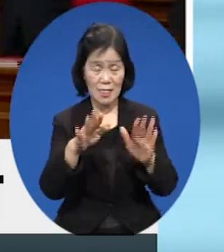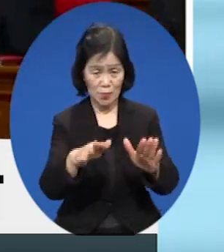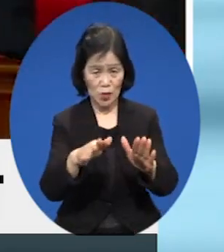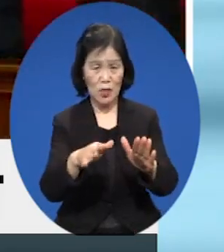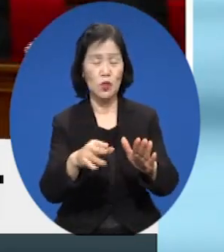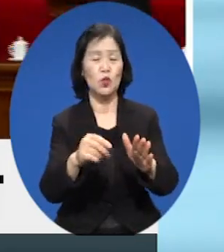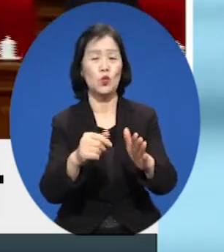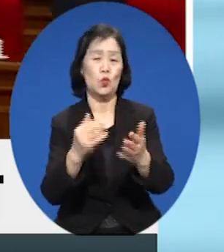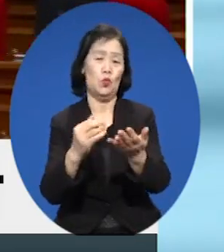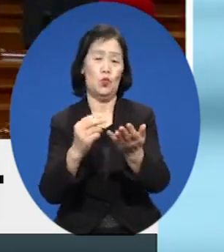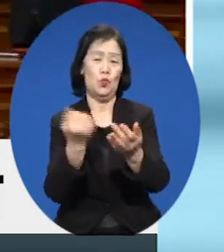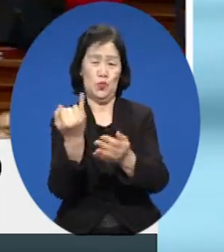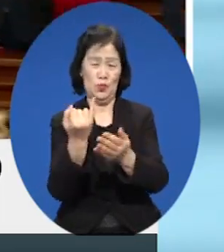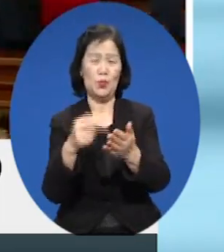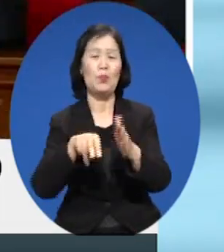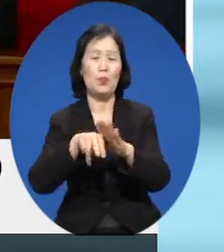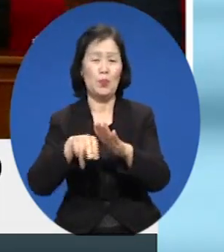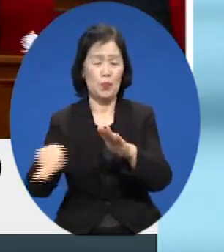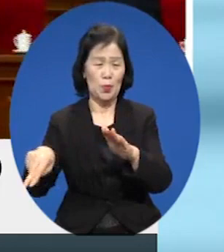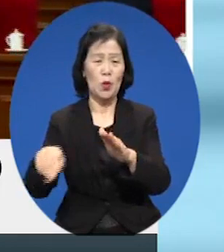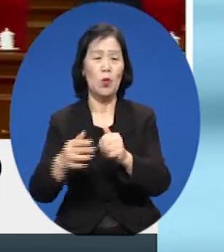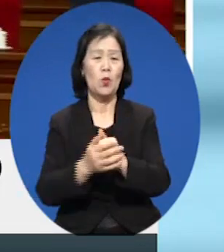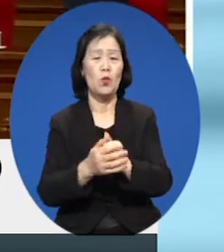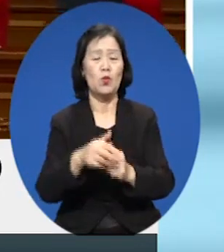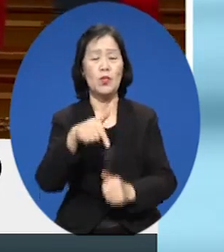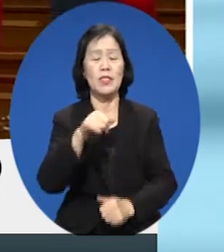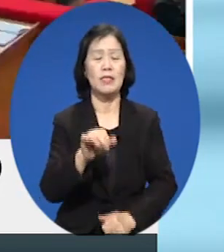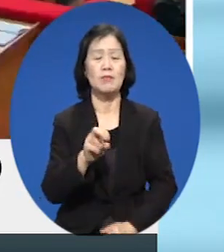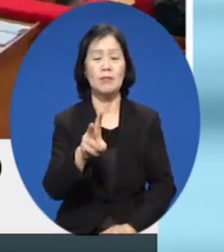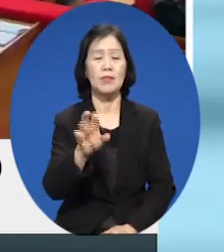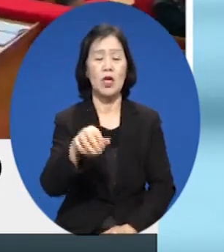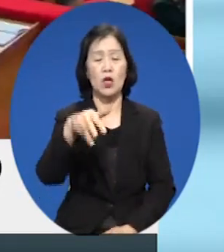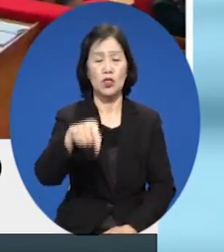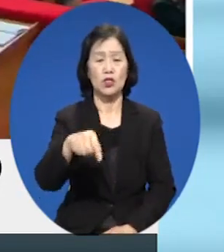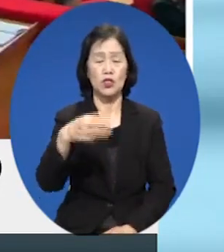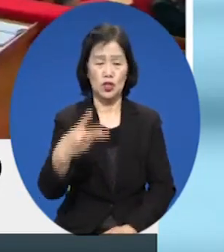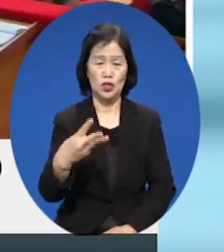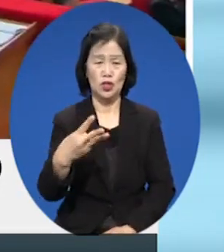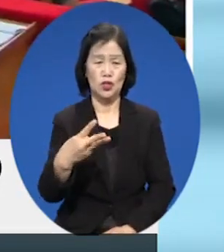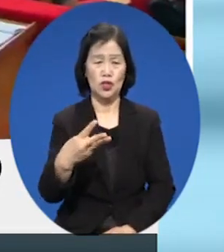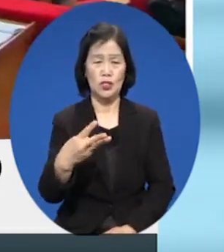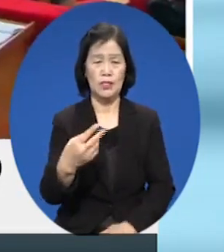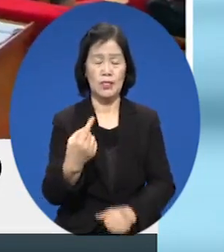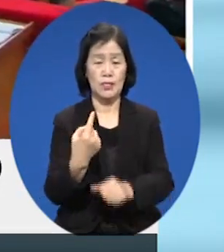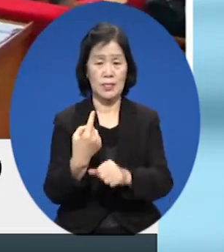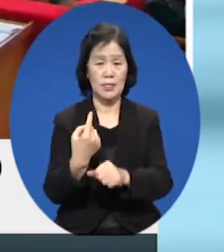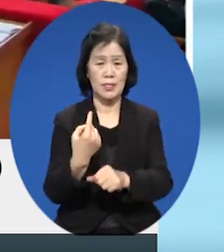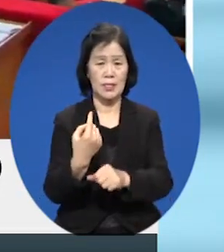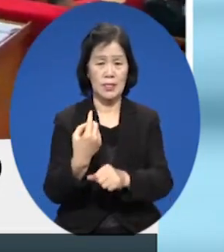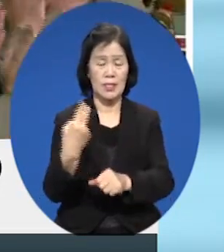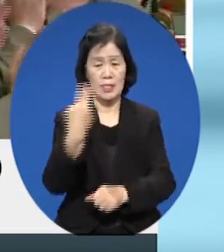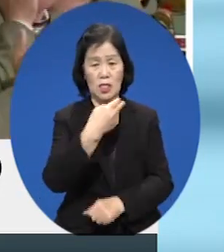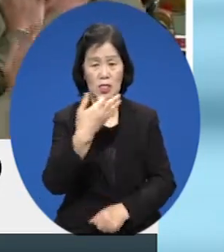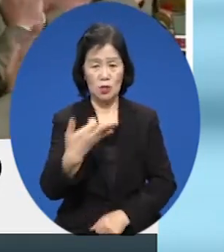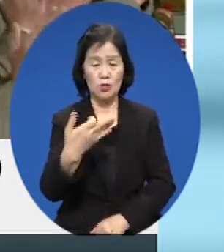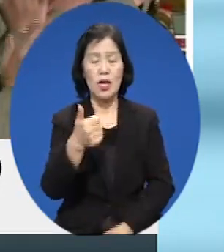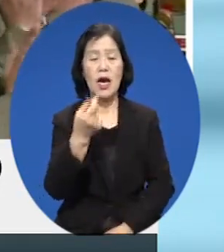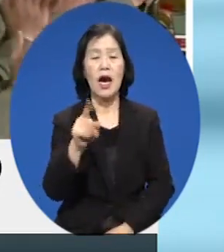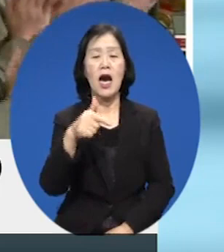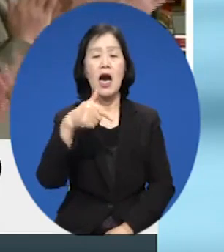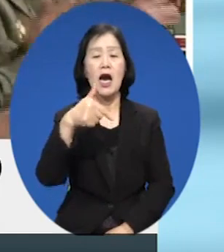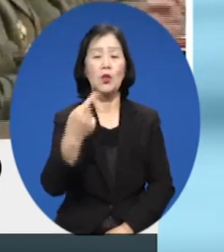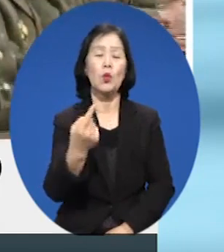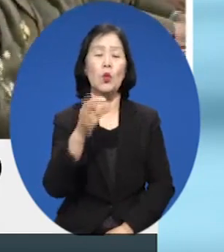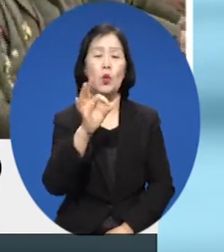밀려났고 그 다음에 또 이제 그 김용철 통전 부장이 그 지난해 하 너의 그 아 2019년 제 1호의 그